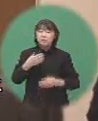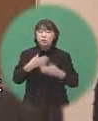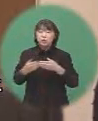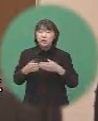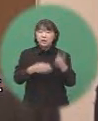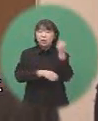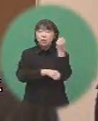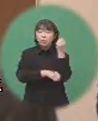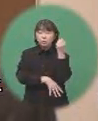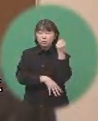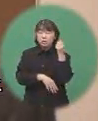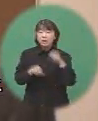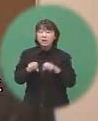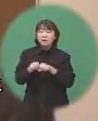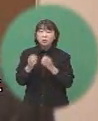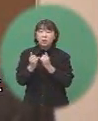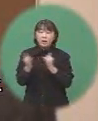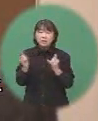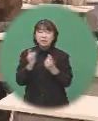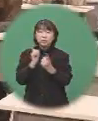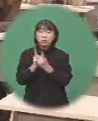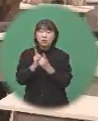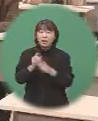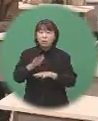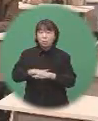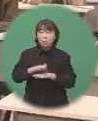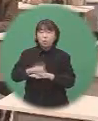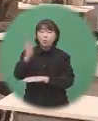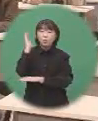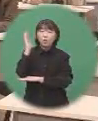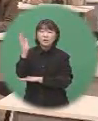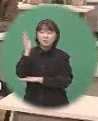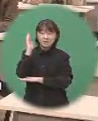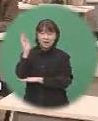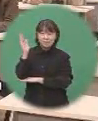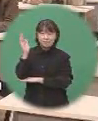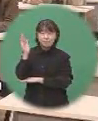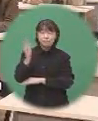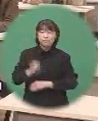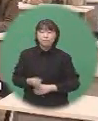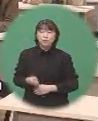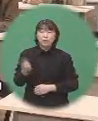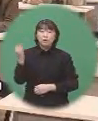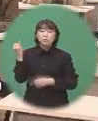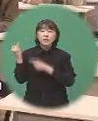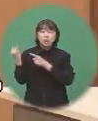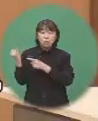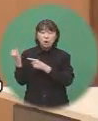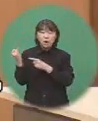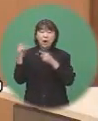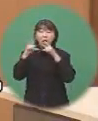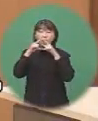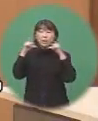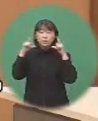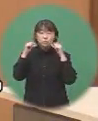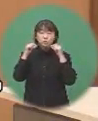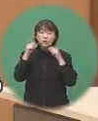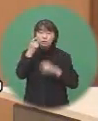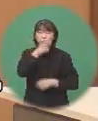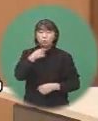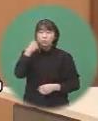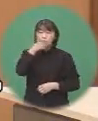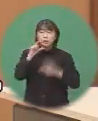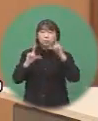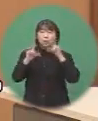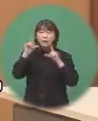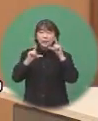者との接し方について講演しました。薄葉さんはマスクをしていると口の動きが見えない